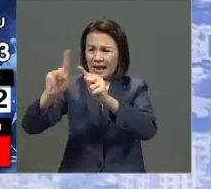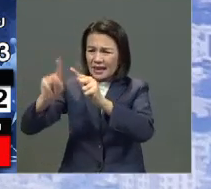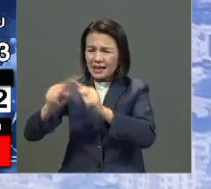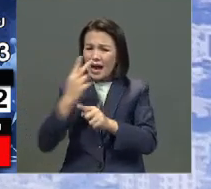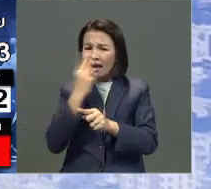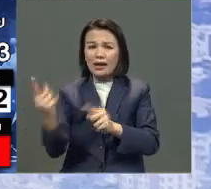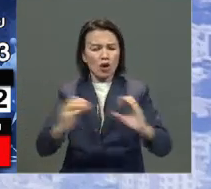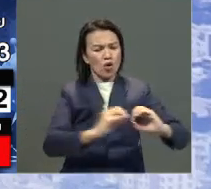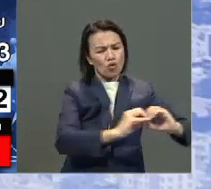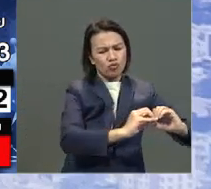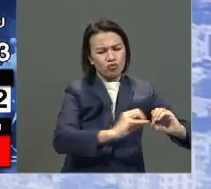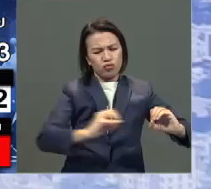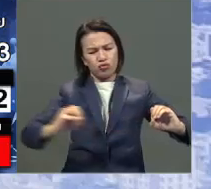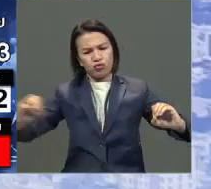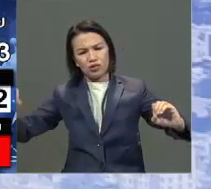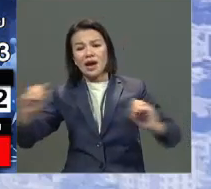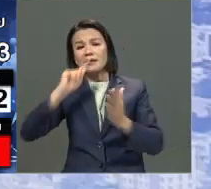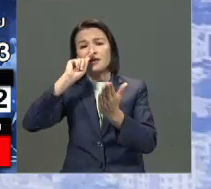ถ้าถามว่าไม่มีการติดเชื้อในประเทศมั่นใจได้ไหมของเราสามสิบสองวันนะวันนี้เราก็มั่นใจได้ระดับหนึ่งครับแต่ถ้าไปดูข่าวในต่างประเทศของจีนนี่ห้าสิบกว่าวันที่ไม่มีการติดเชื้อที่ปักกิ่งก็กลับมาติดเชื้อครับของประเทศอื่นๆนะครับอีกหลักๆหลายประเทศก็บอกว่าเป็น0